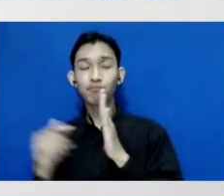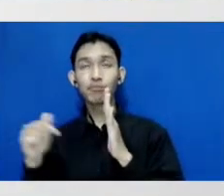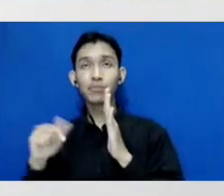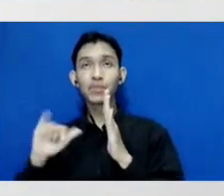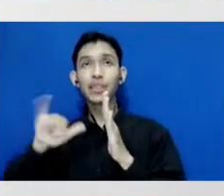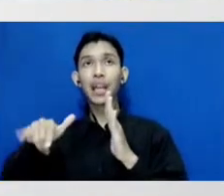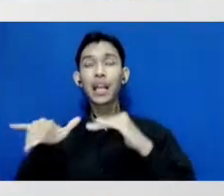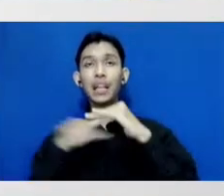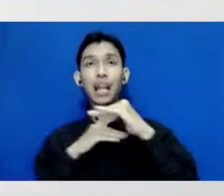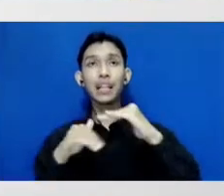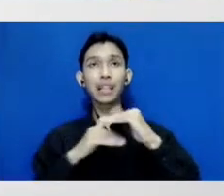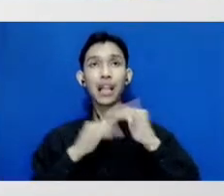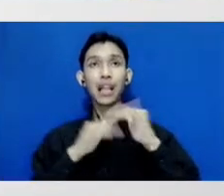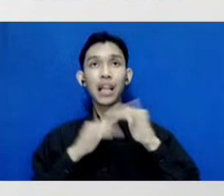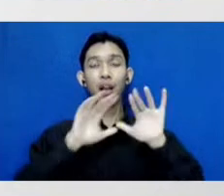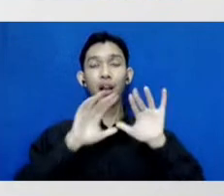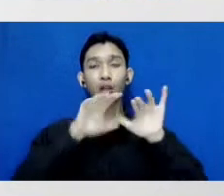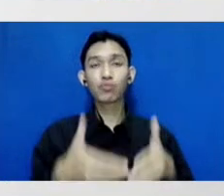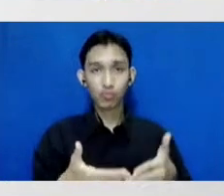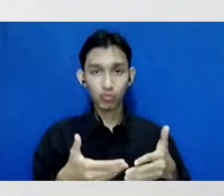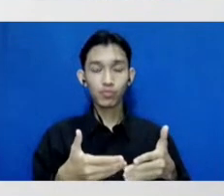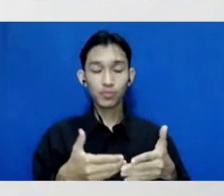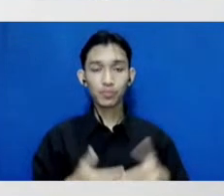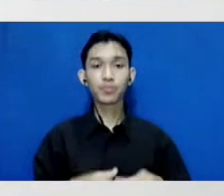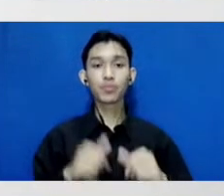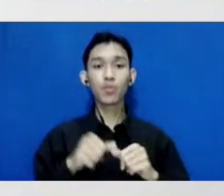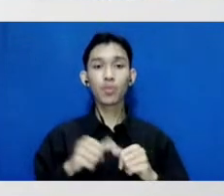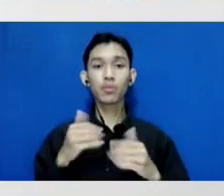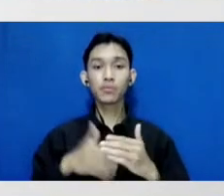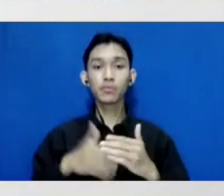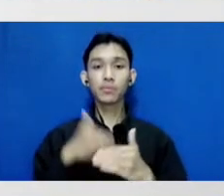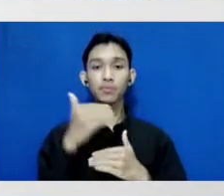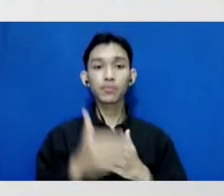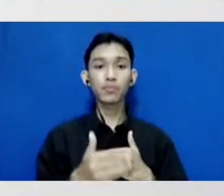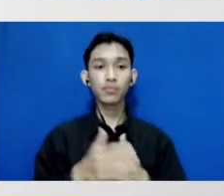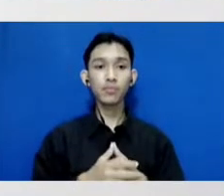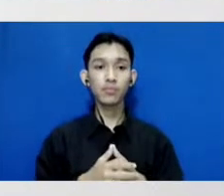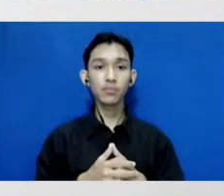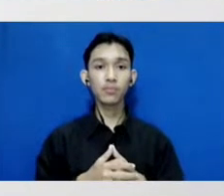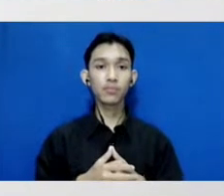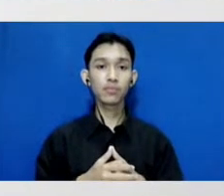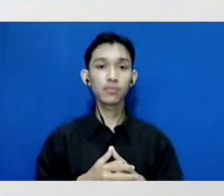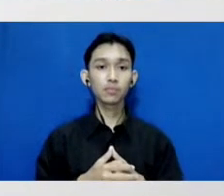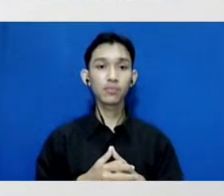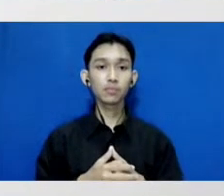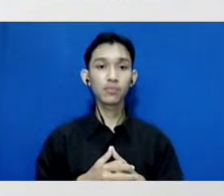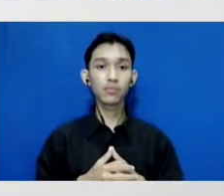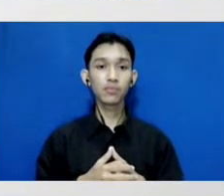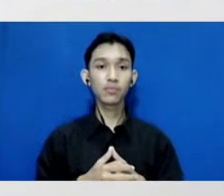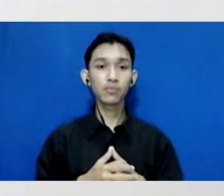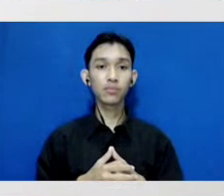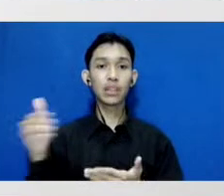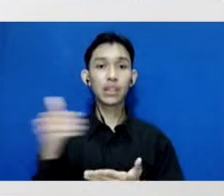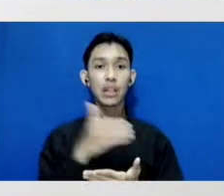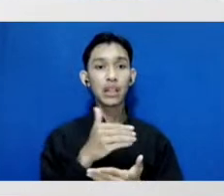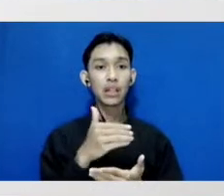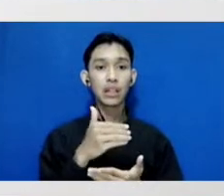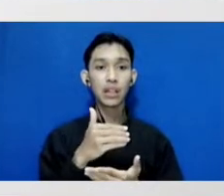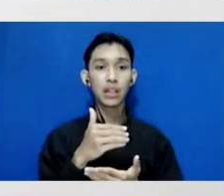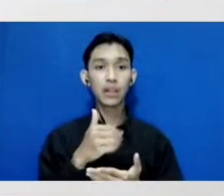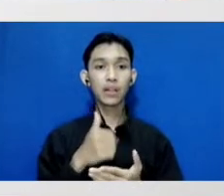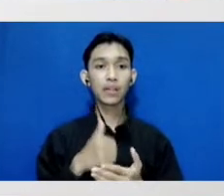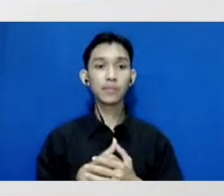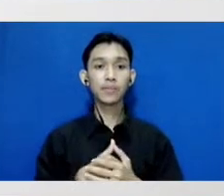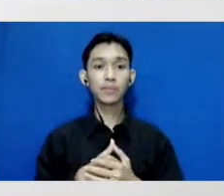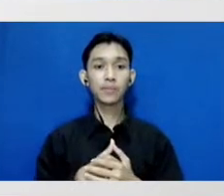Dan ini membawa saya pada poin berikutnya, yaitu poin di slide berikutnya yang mengenai data flows dan global convergence, yang merupakan sekarang saat